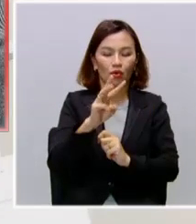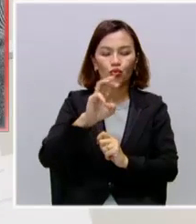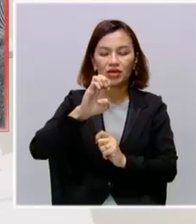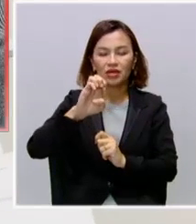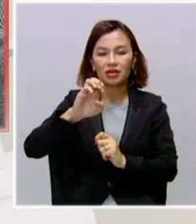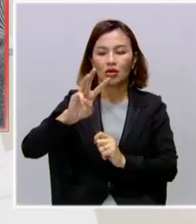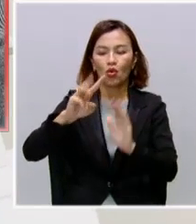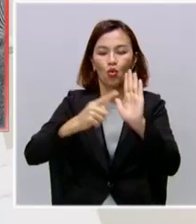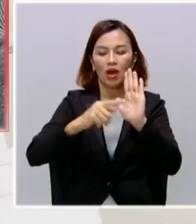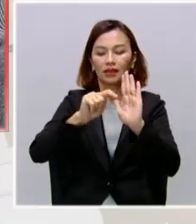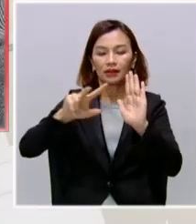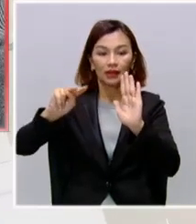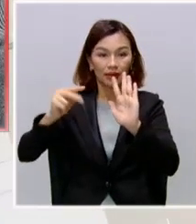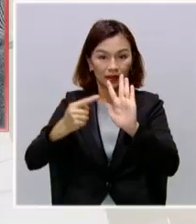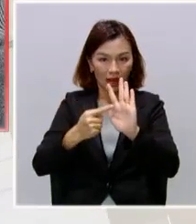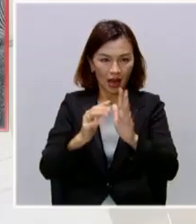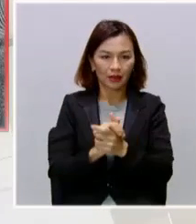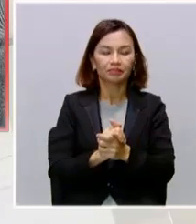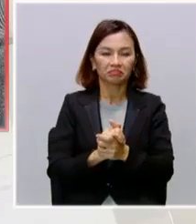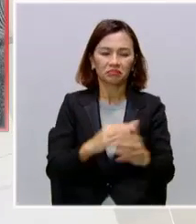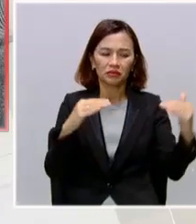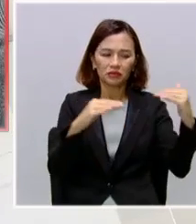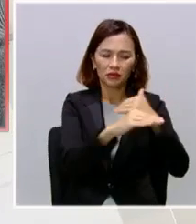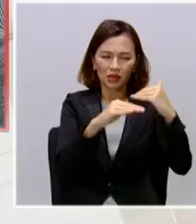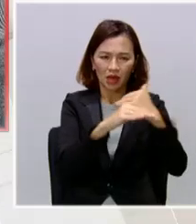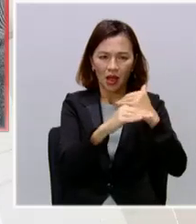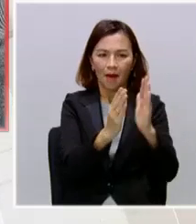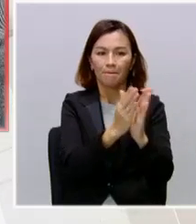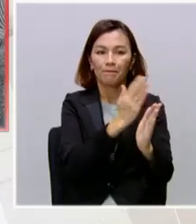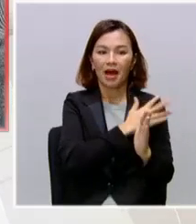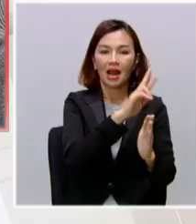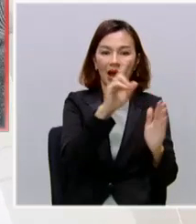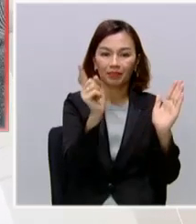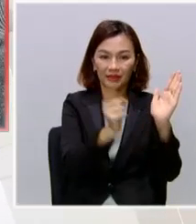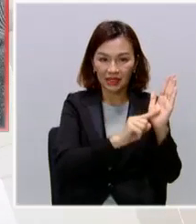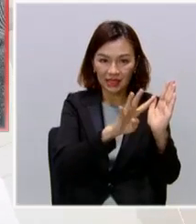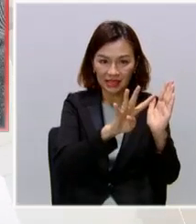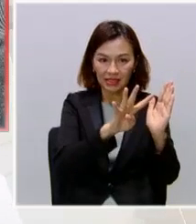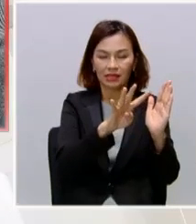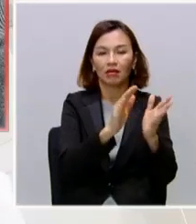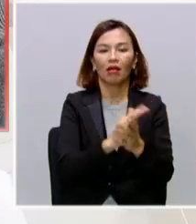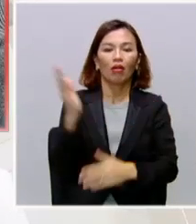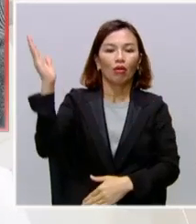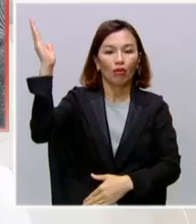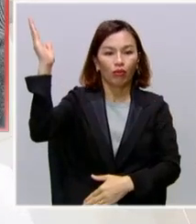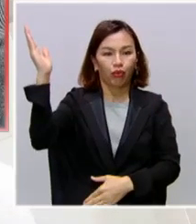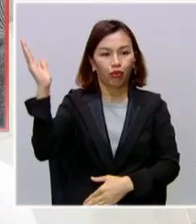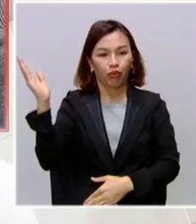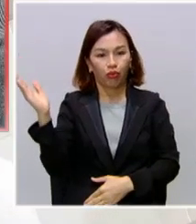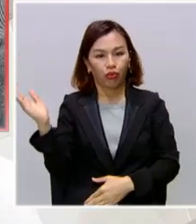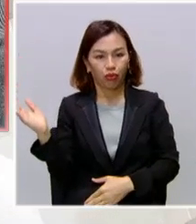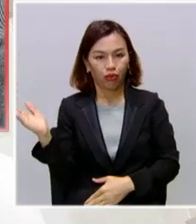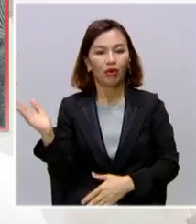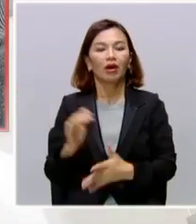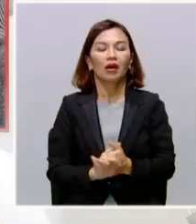ครับส่วนริมถนนพระรามที่ 4ค่ะหน้าสามย่านมิทาวนเขตปทุมวันริมถนนดินแดงเขตดินแดงและริม